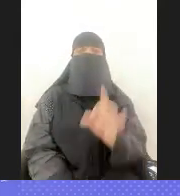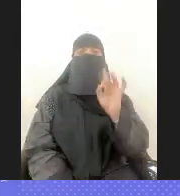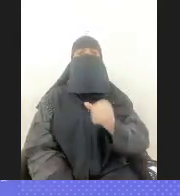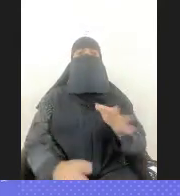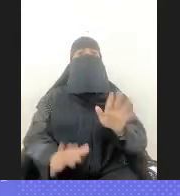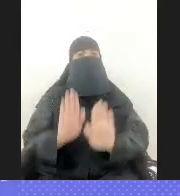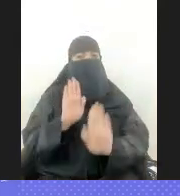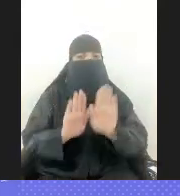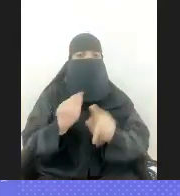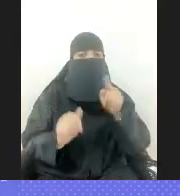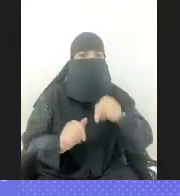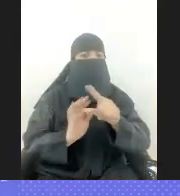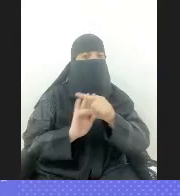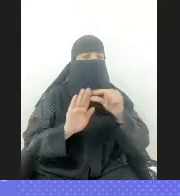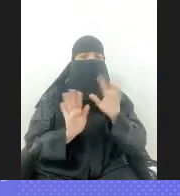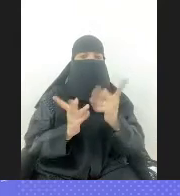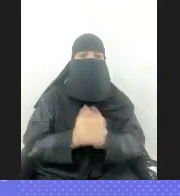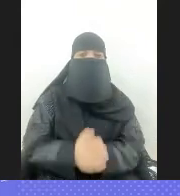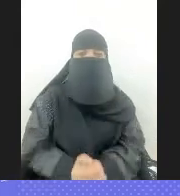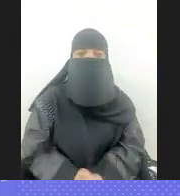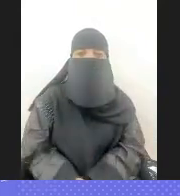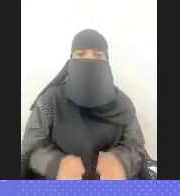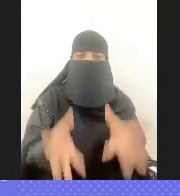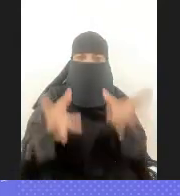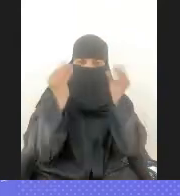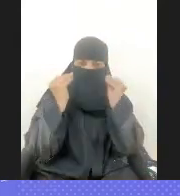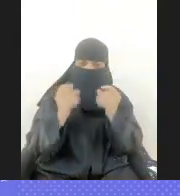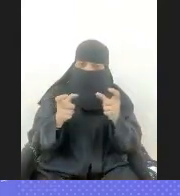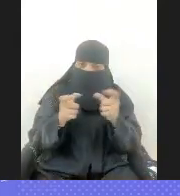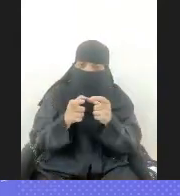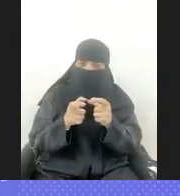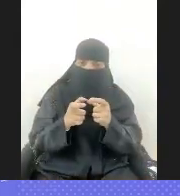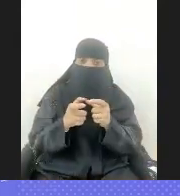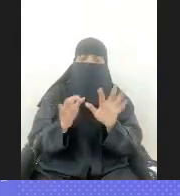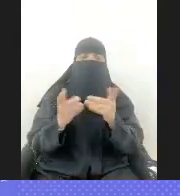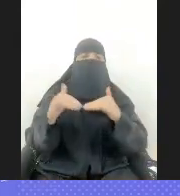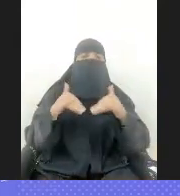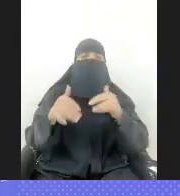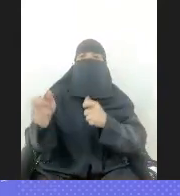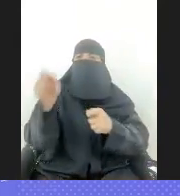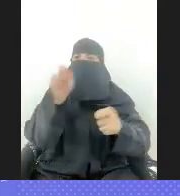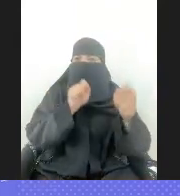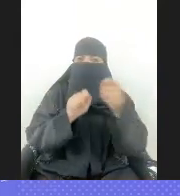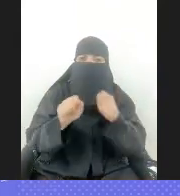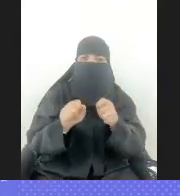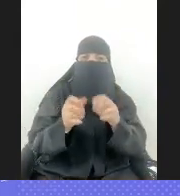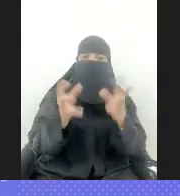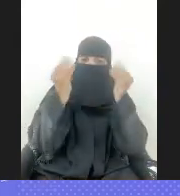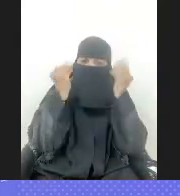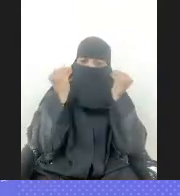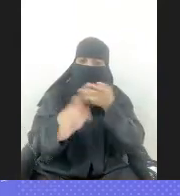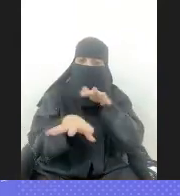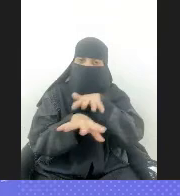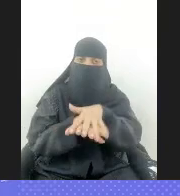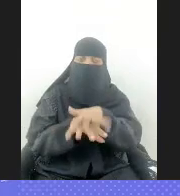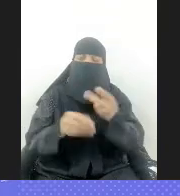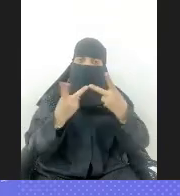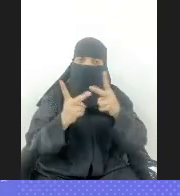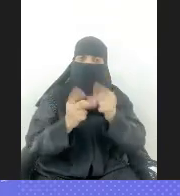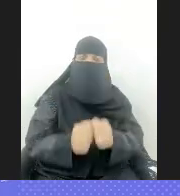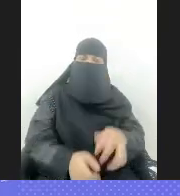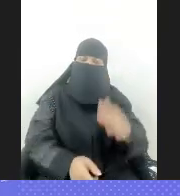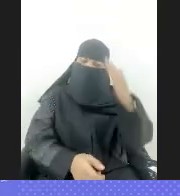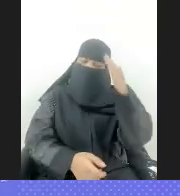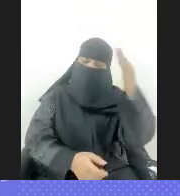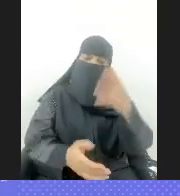التعلم المصغر وكيفية تصميمه في بيئات التعلم المدمج. طبعا في البداية شاكرة لجامعة الملك